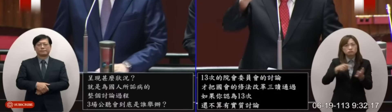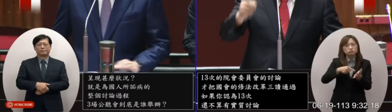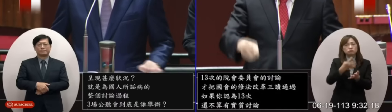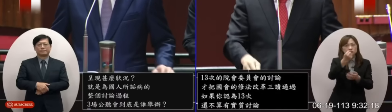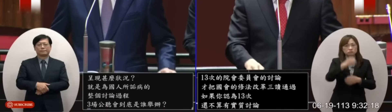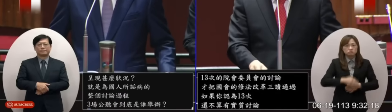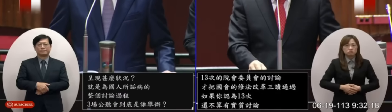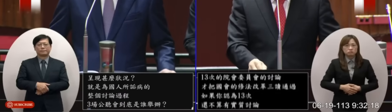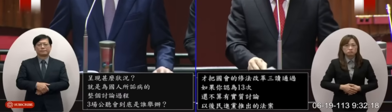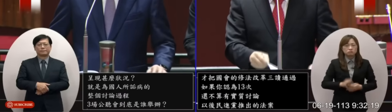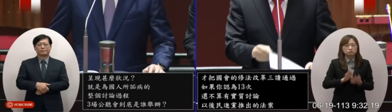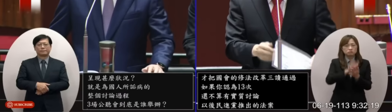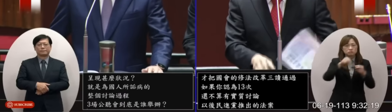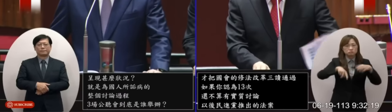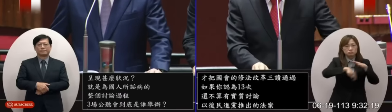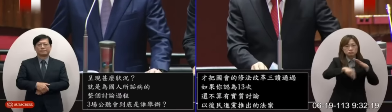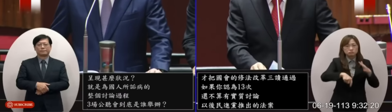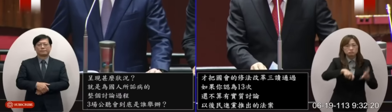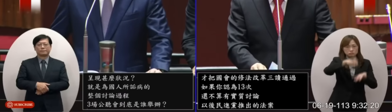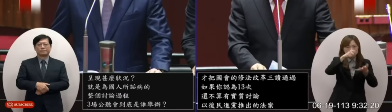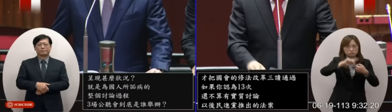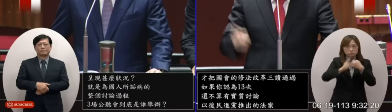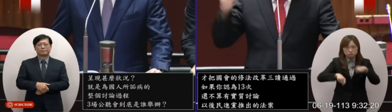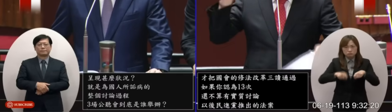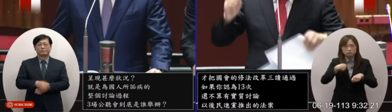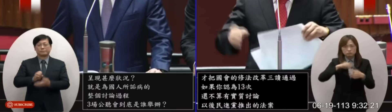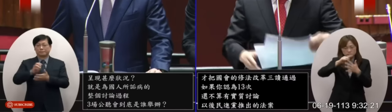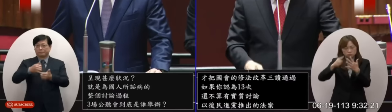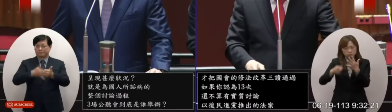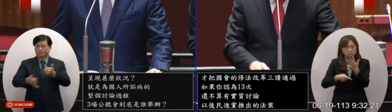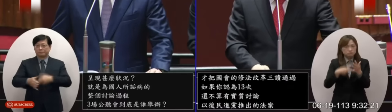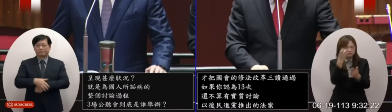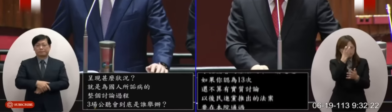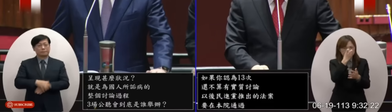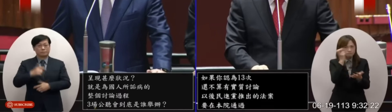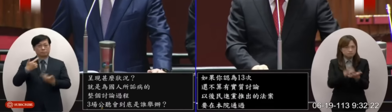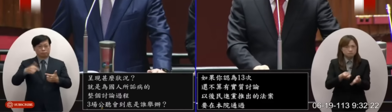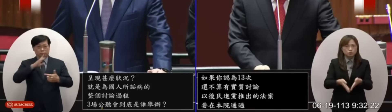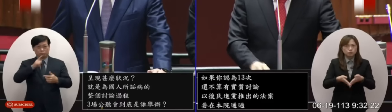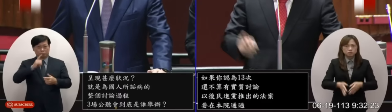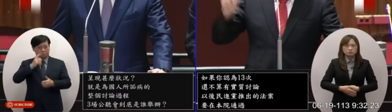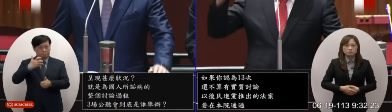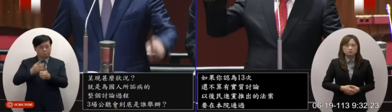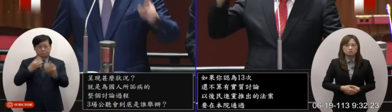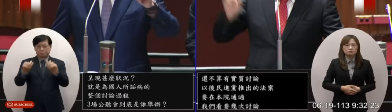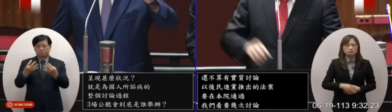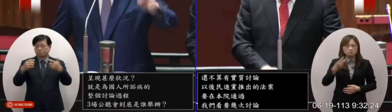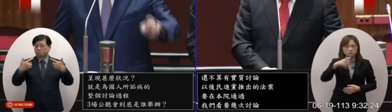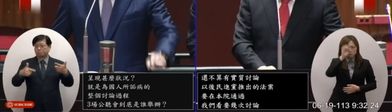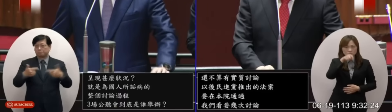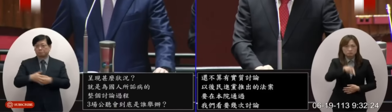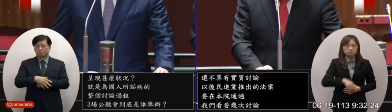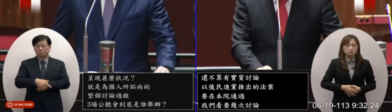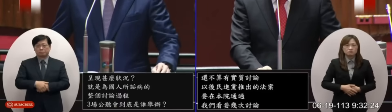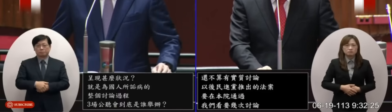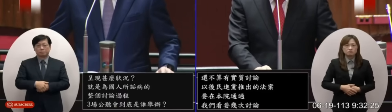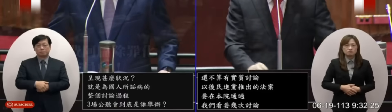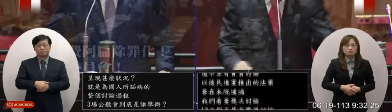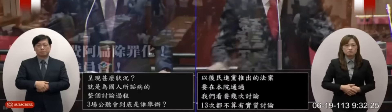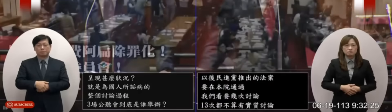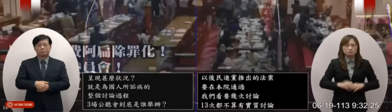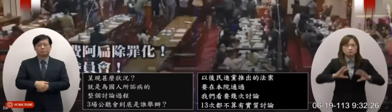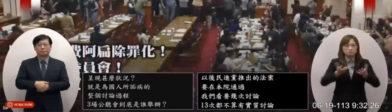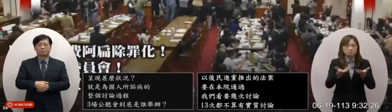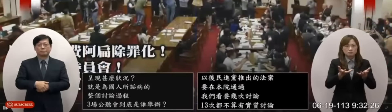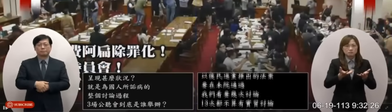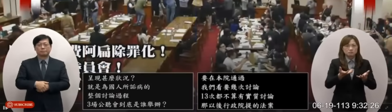那以后行政院提的法案我们逐一来检视。 报告委员， 我们再看一下。 我不是跟你在算数字， 国务机要费，国务机要